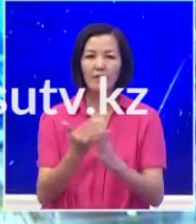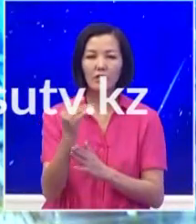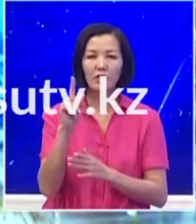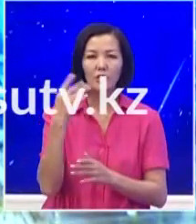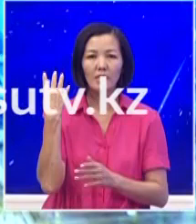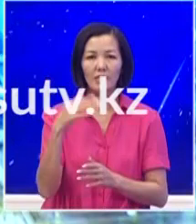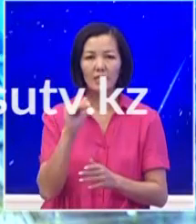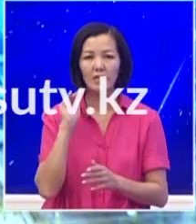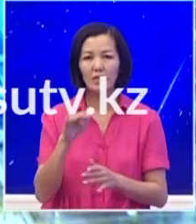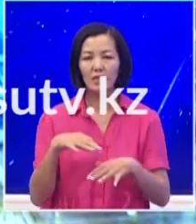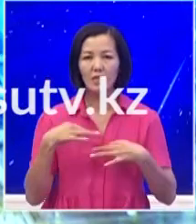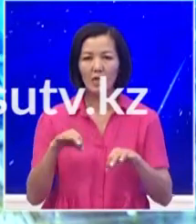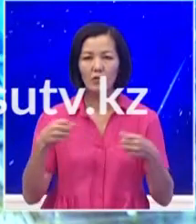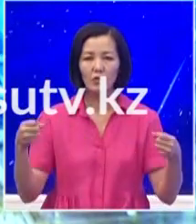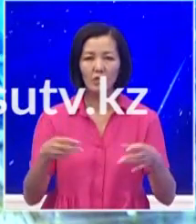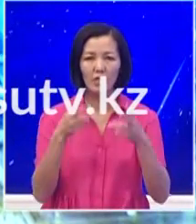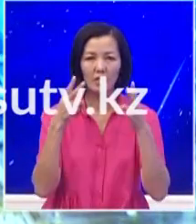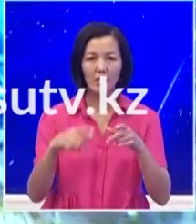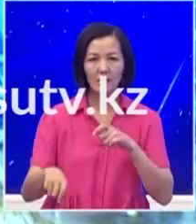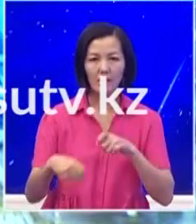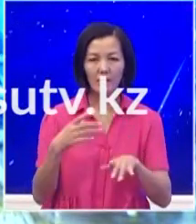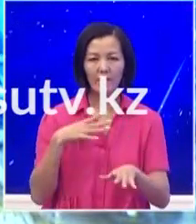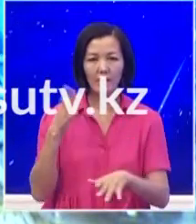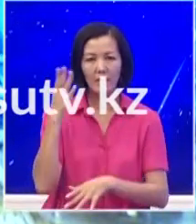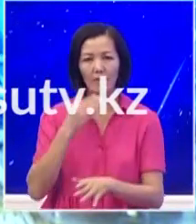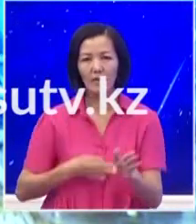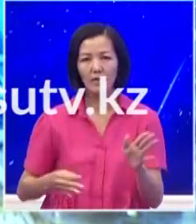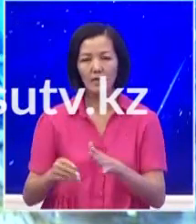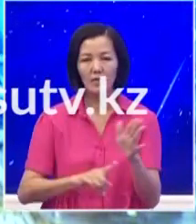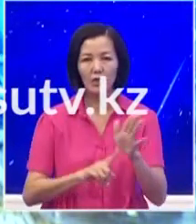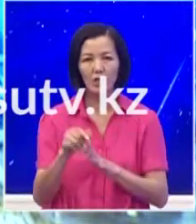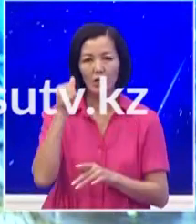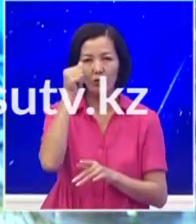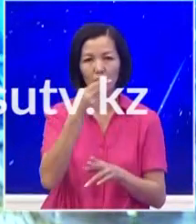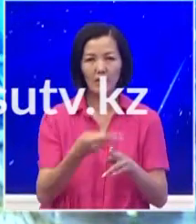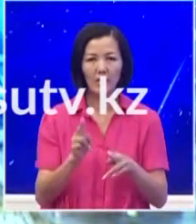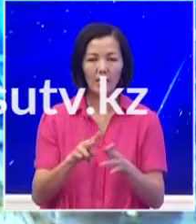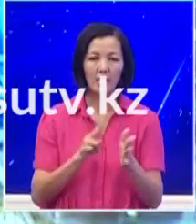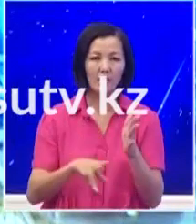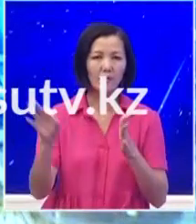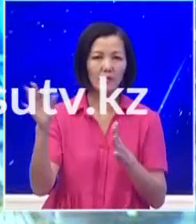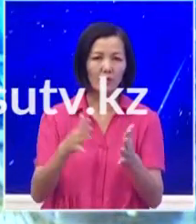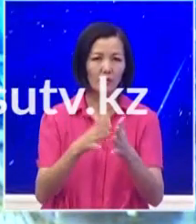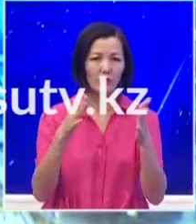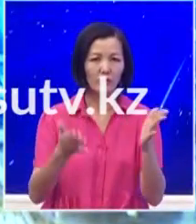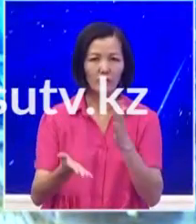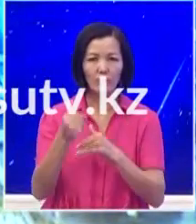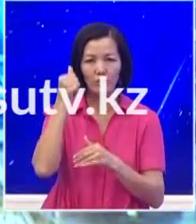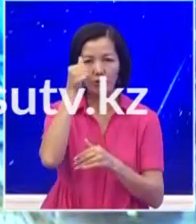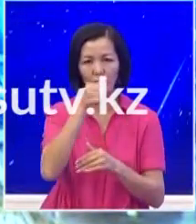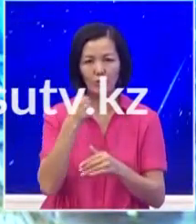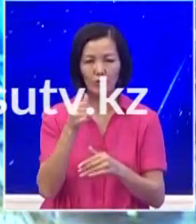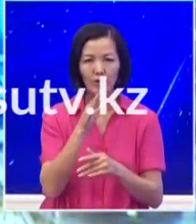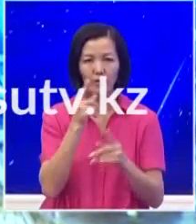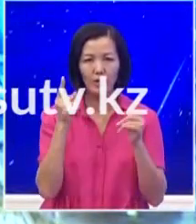Свыше 140 тысяч дорожно-транспортных нарушений выявлено в Алматинской области с начала года. Это на 70% больше, чем